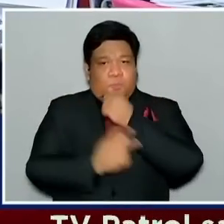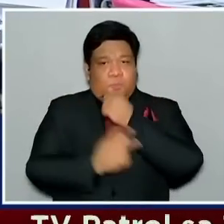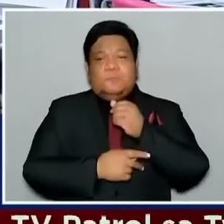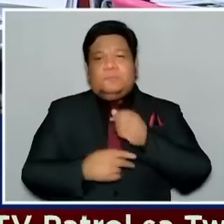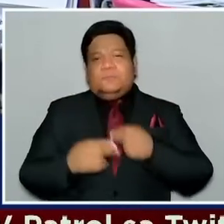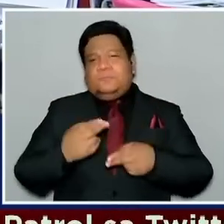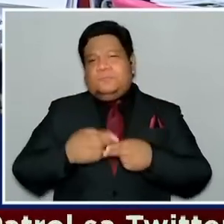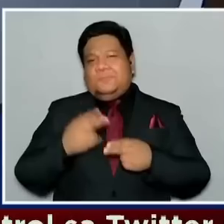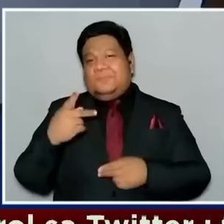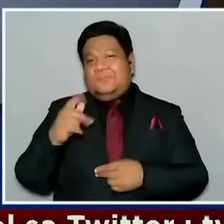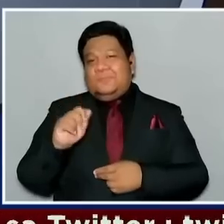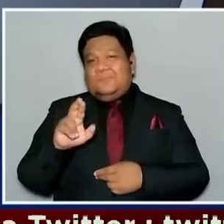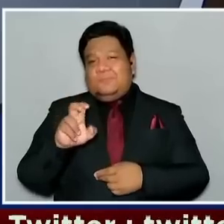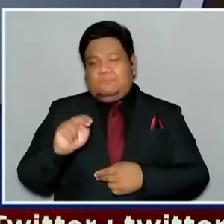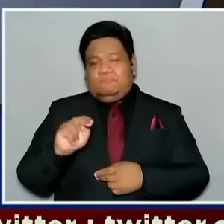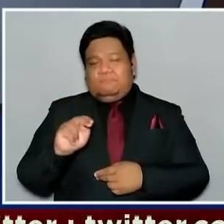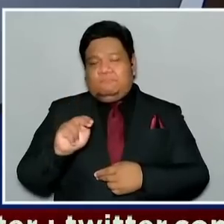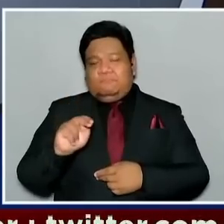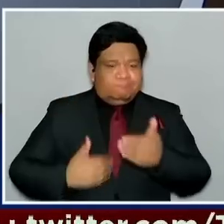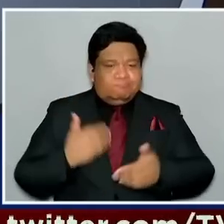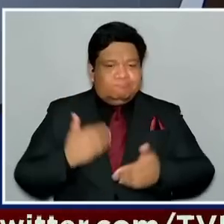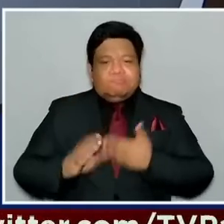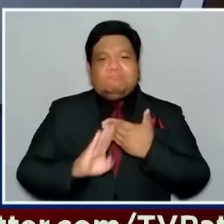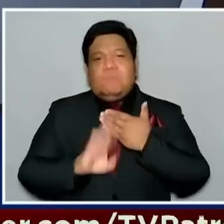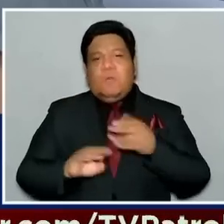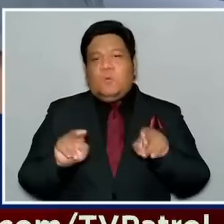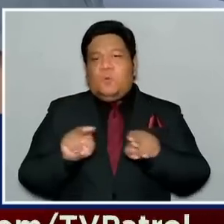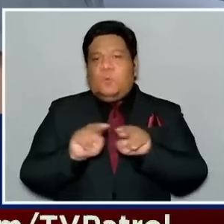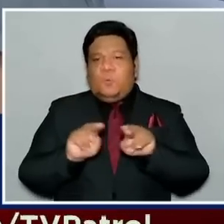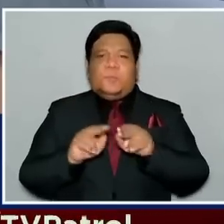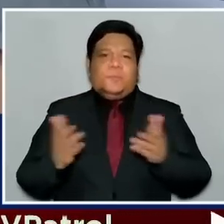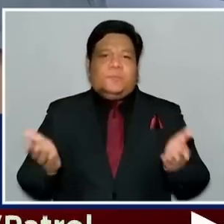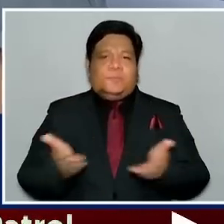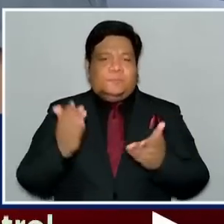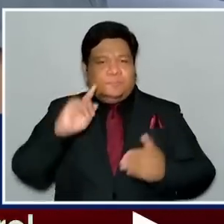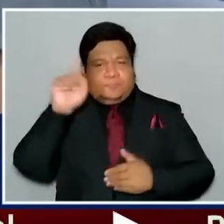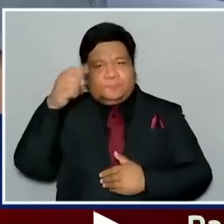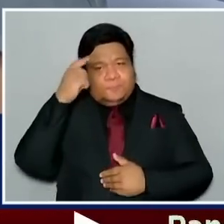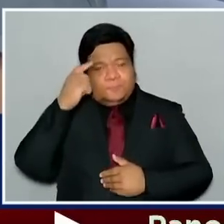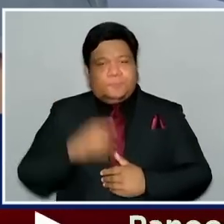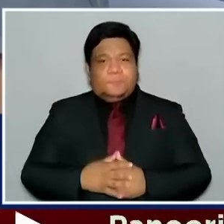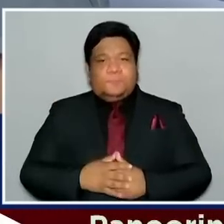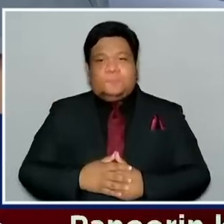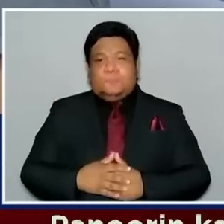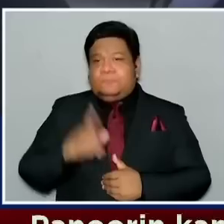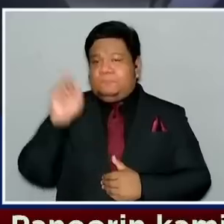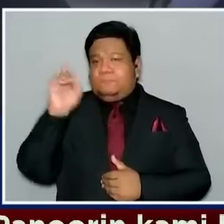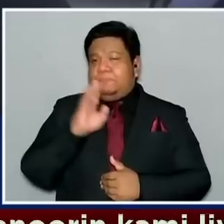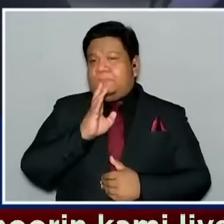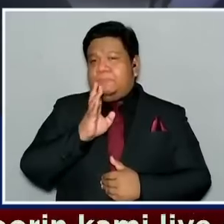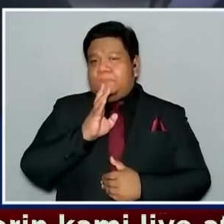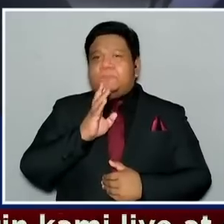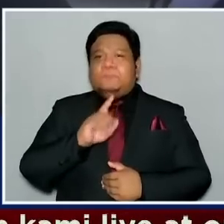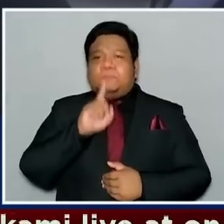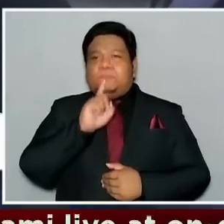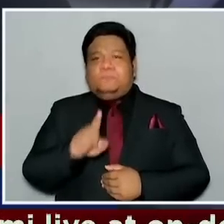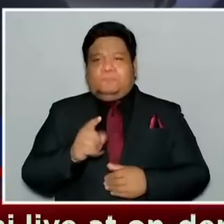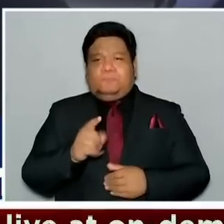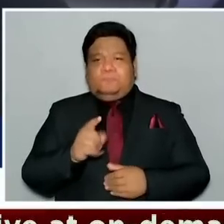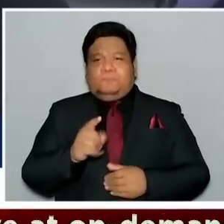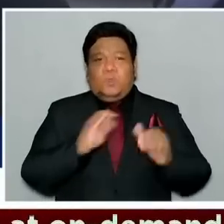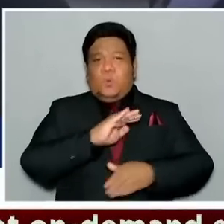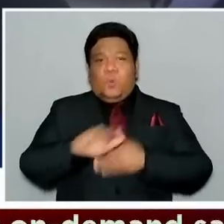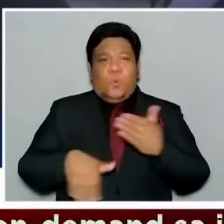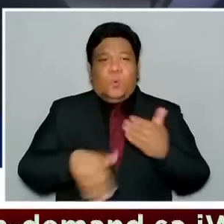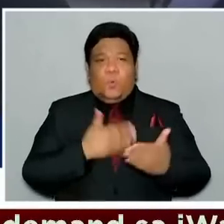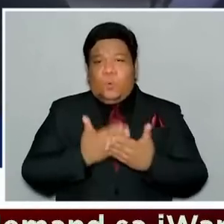nang bumabalik sa normal ang operasyon sa Kapitolyo. A status quo order was already issued. So